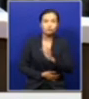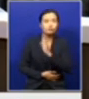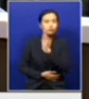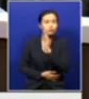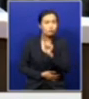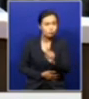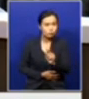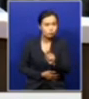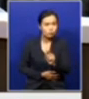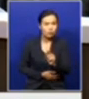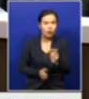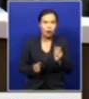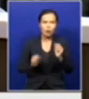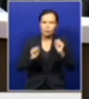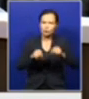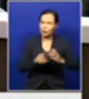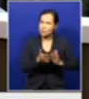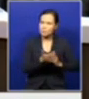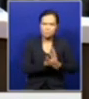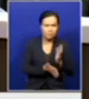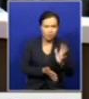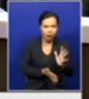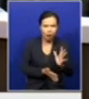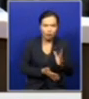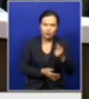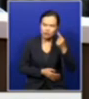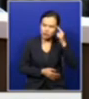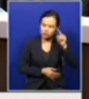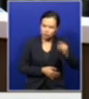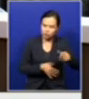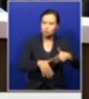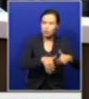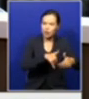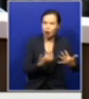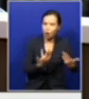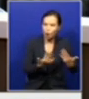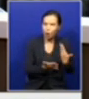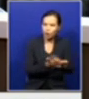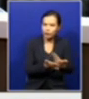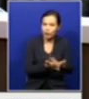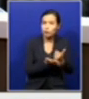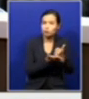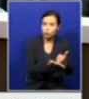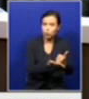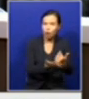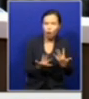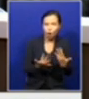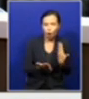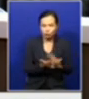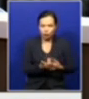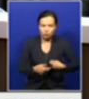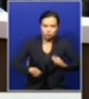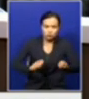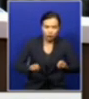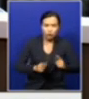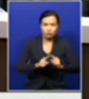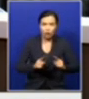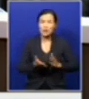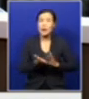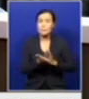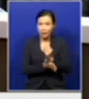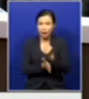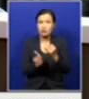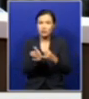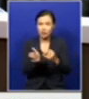จะไม่ให้ผ่านก็นึกถึงพี่น้องประชาชนที่รอเงินเยียวยา รอใช้เงินอยู่แต่ถ้าจะให้ผ่านโดยง่าย